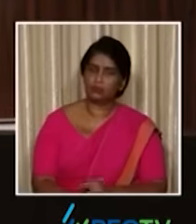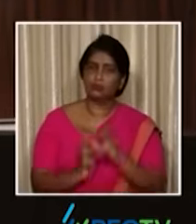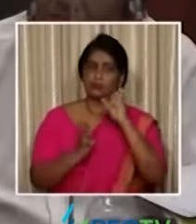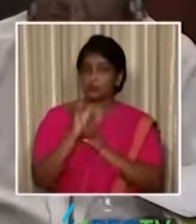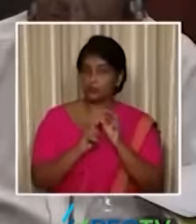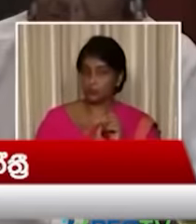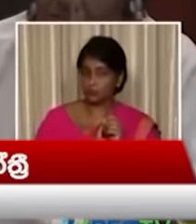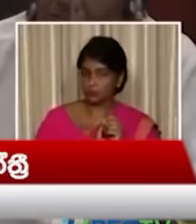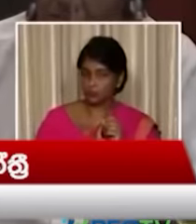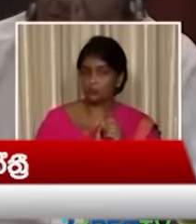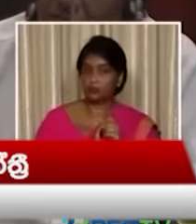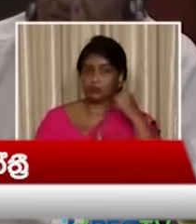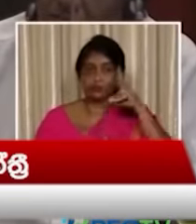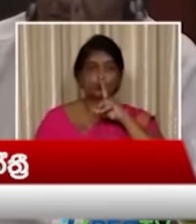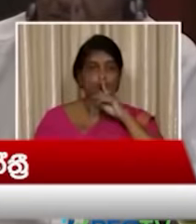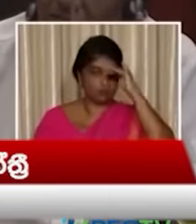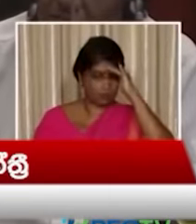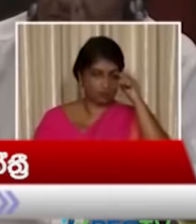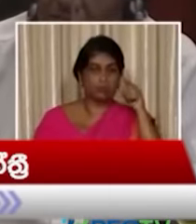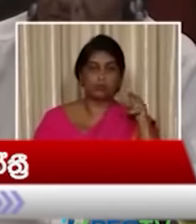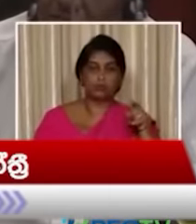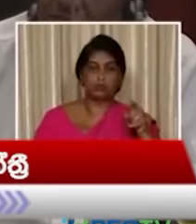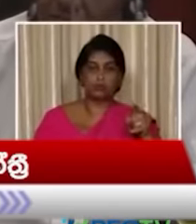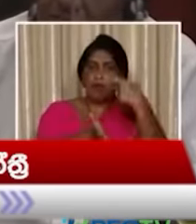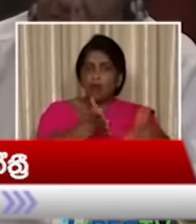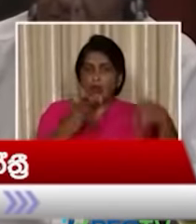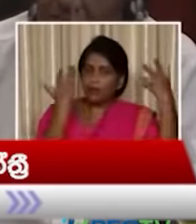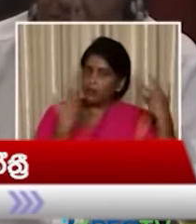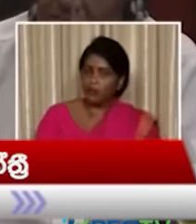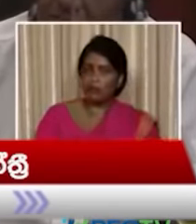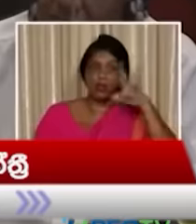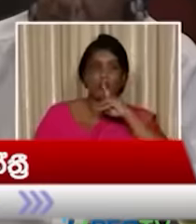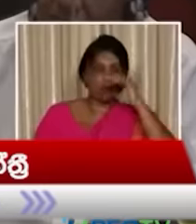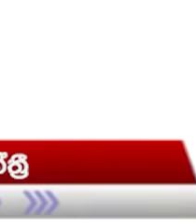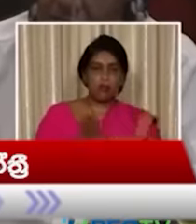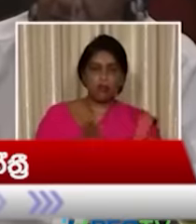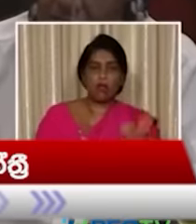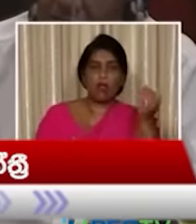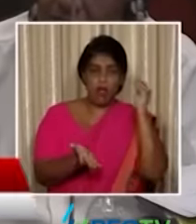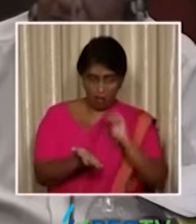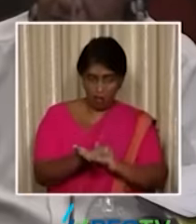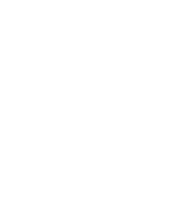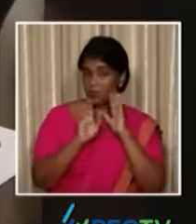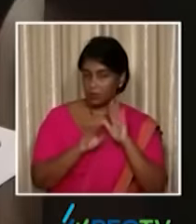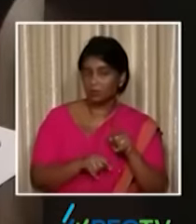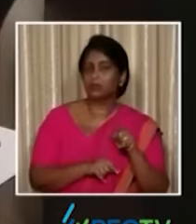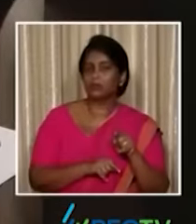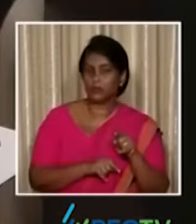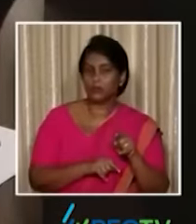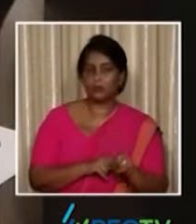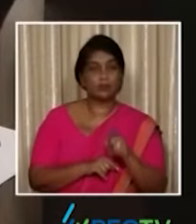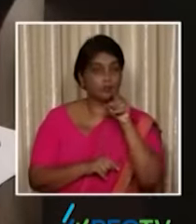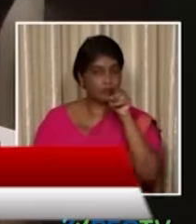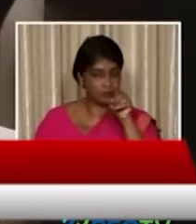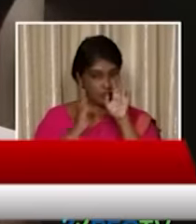රාජපක්ෂ මැතිතුමා නියෝජ්‍ය කතානායකතුමාගේ තීන්දුවට අස්වැන් කෙරුවා. ඔවුන් නඩුව ඇහුවා. ඔවුන්ට ආයිත් අපලහන්න බෑනේ.